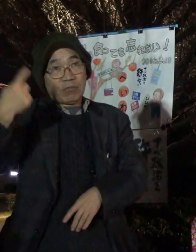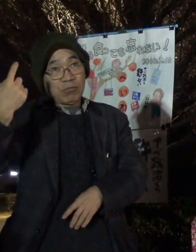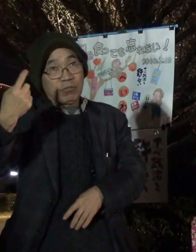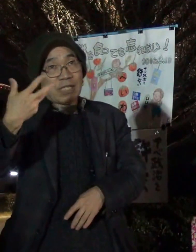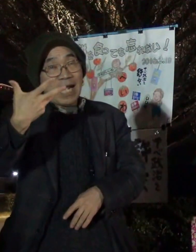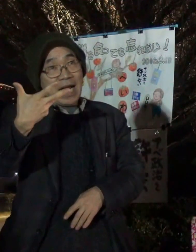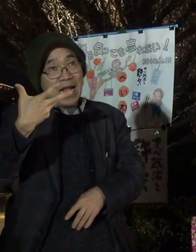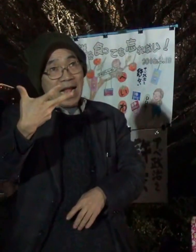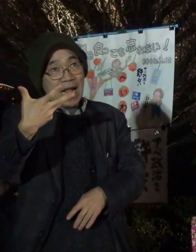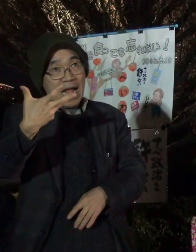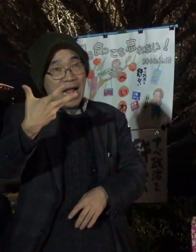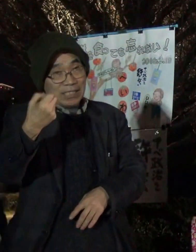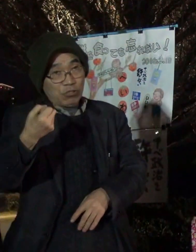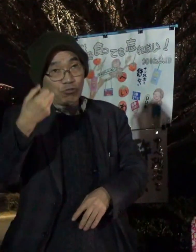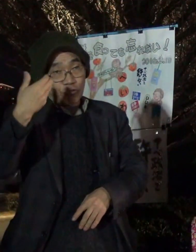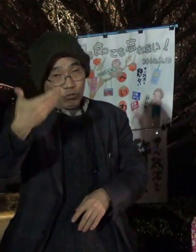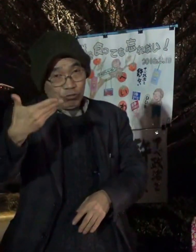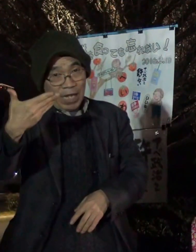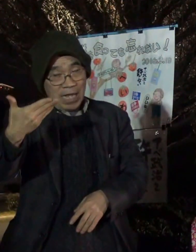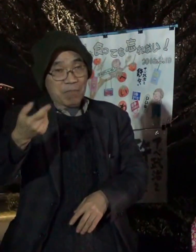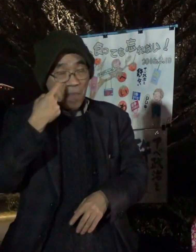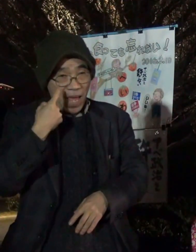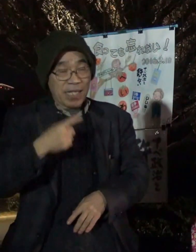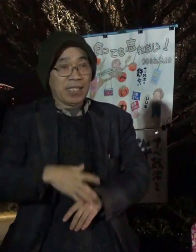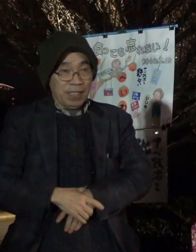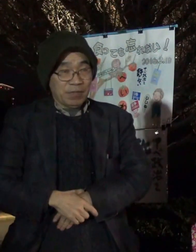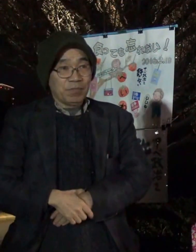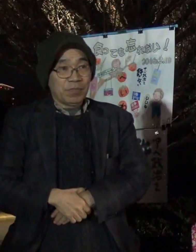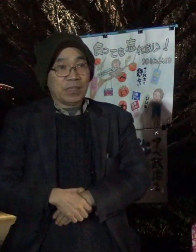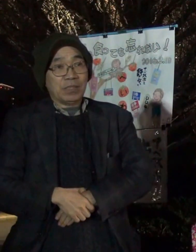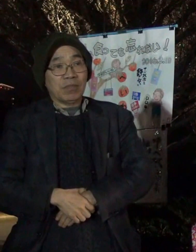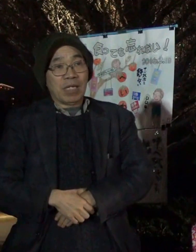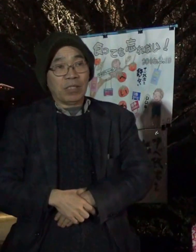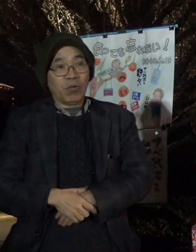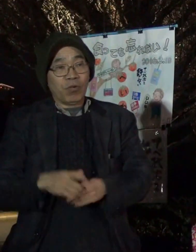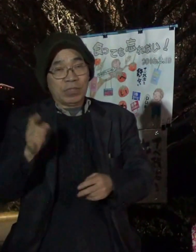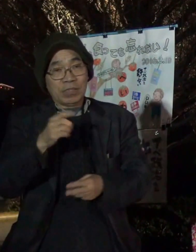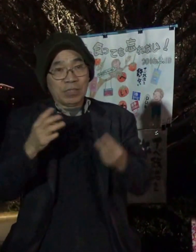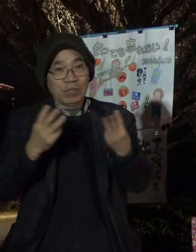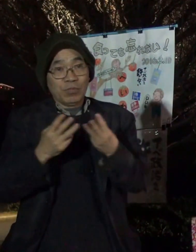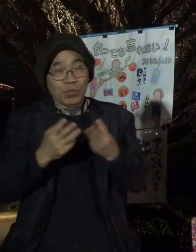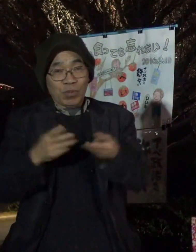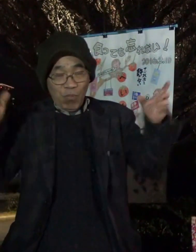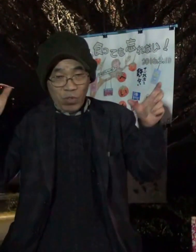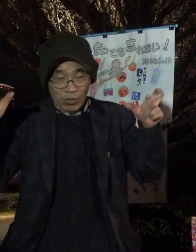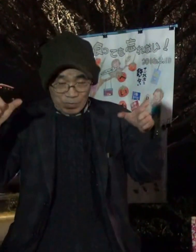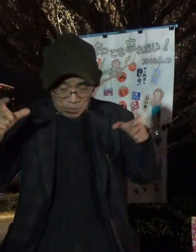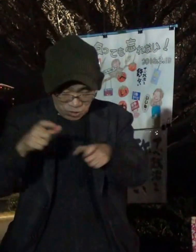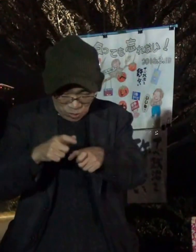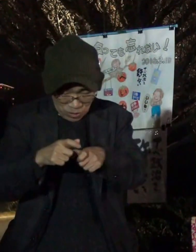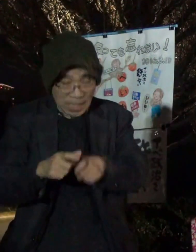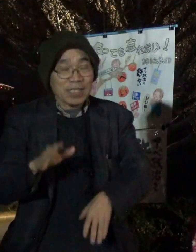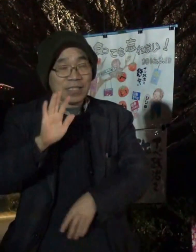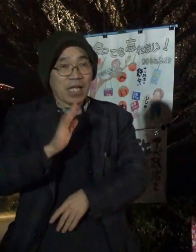。はい、やってます。で、人数はもうもっとすごく